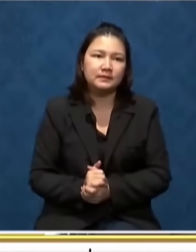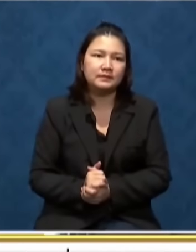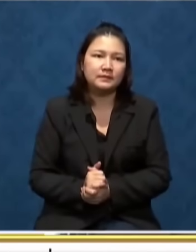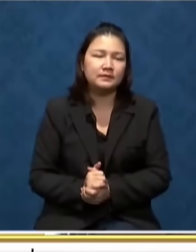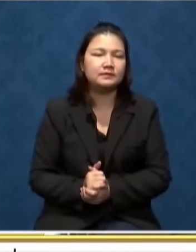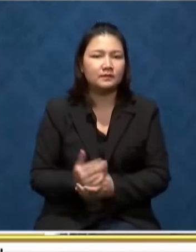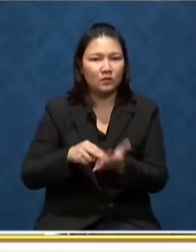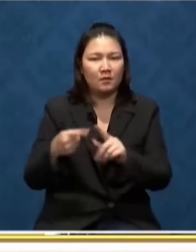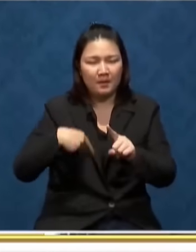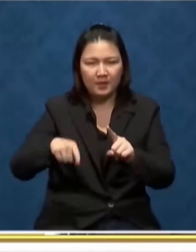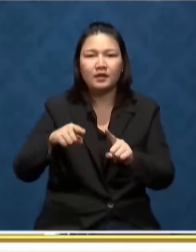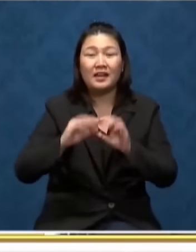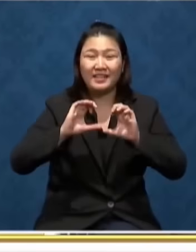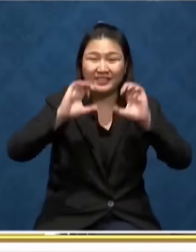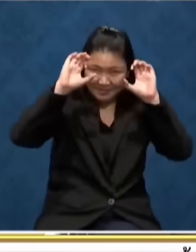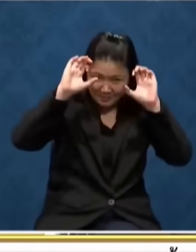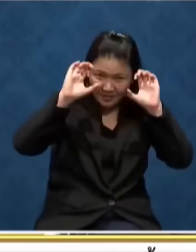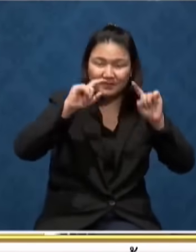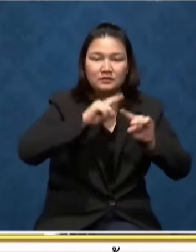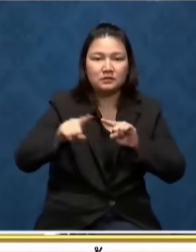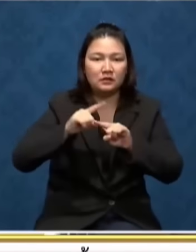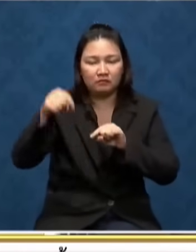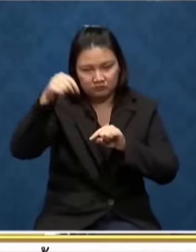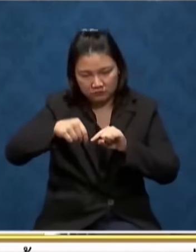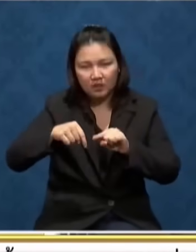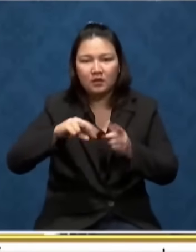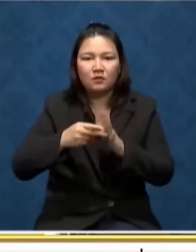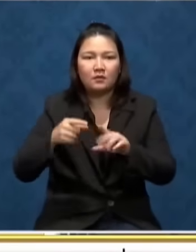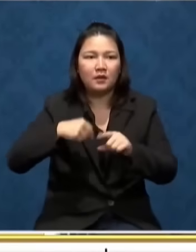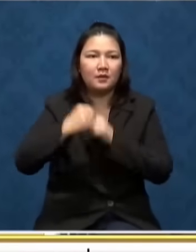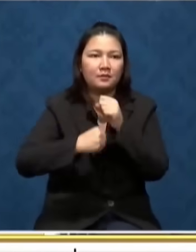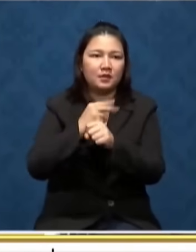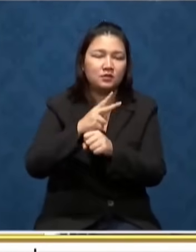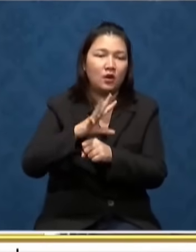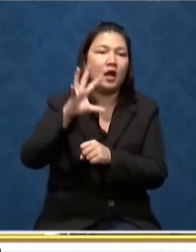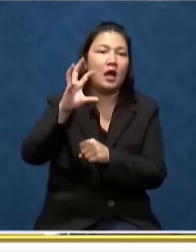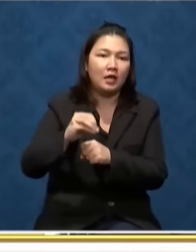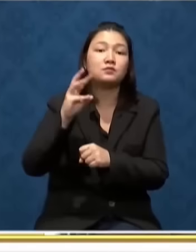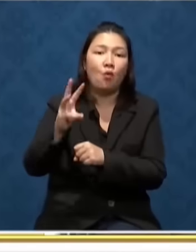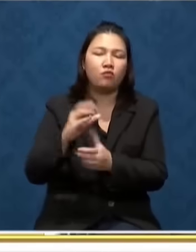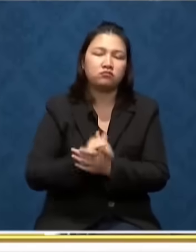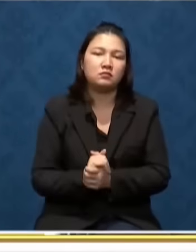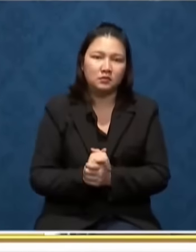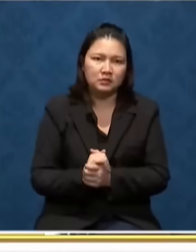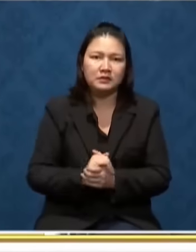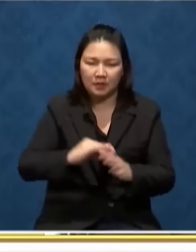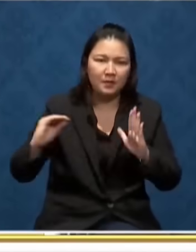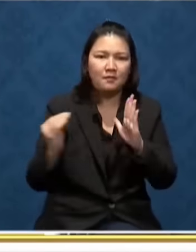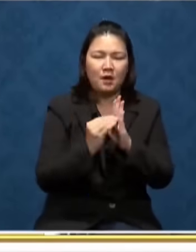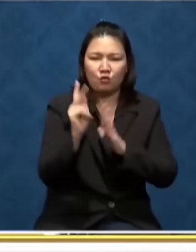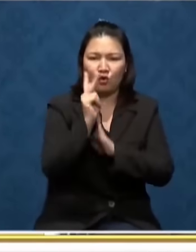ก็มีพรบป้องกันและปราบปรามการมีส่วนร่วมในองค์กรอาชญากรรมข้ามชาติพ.ศ 2556อยู่แล้ว